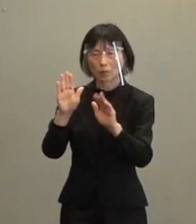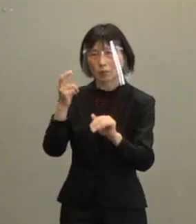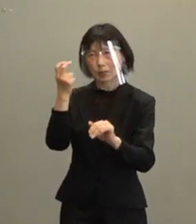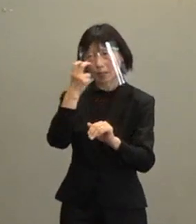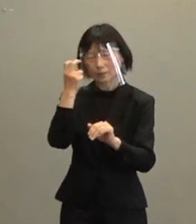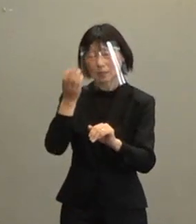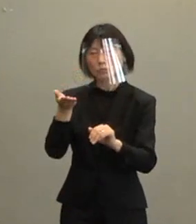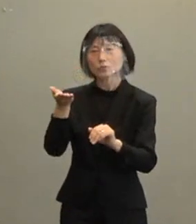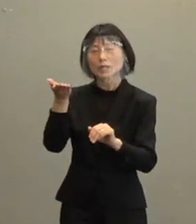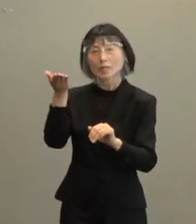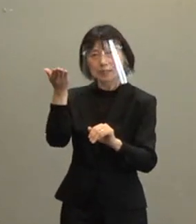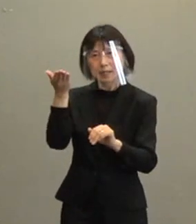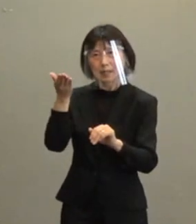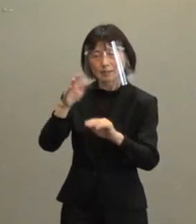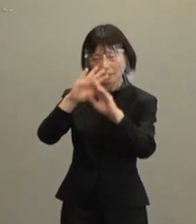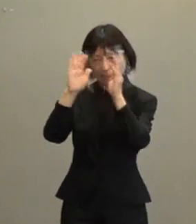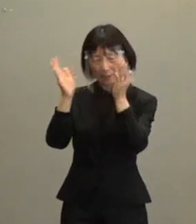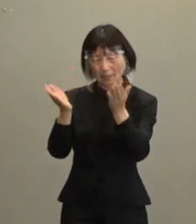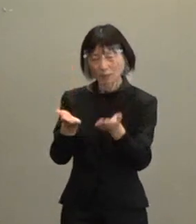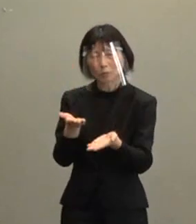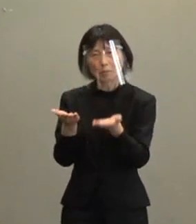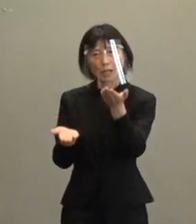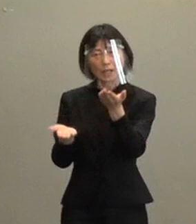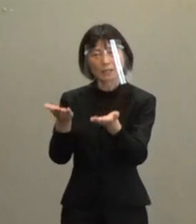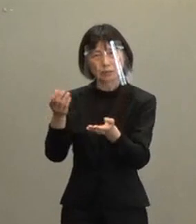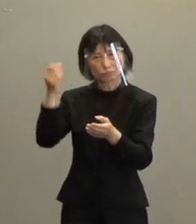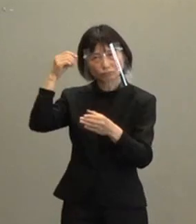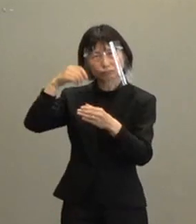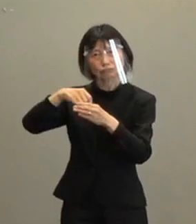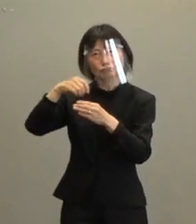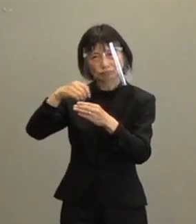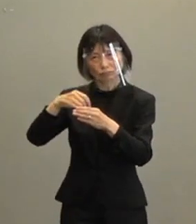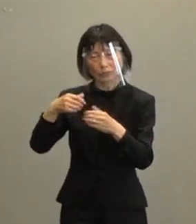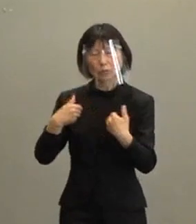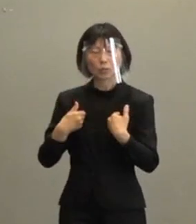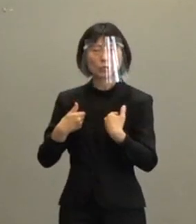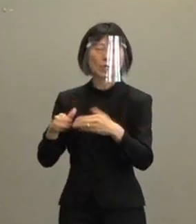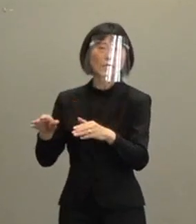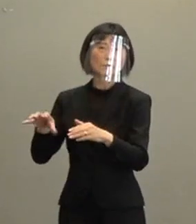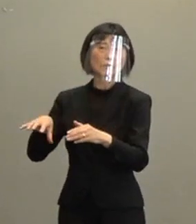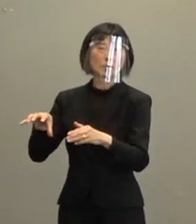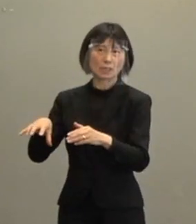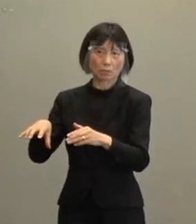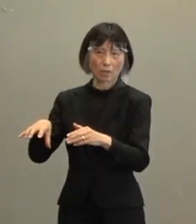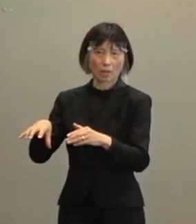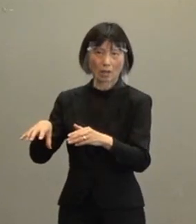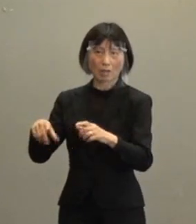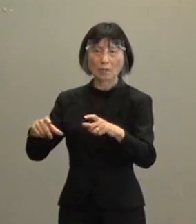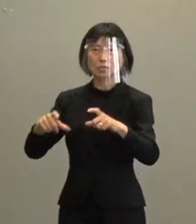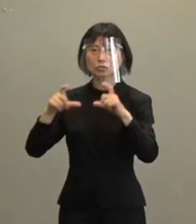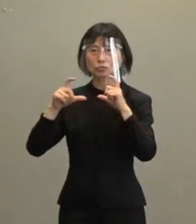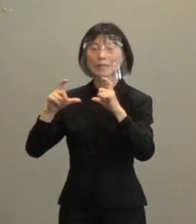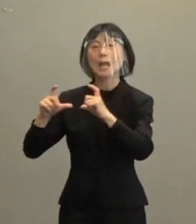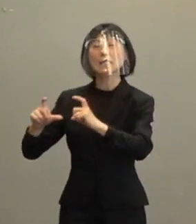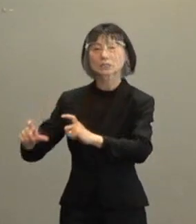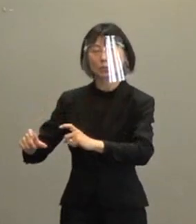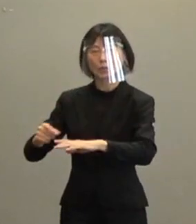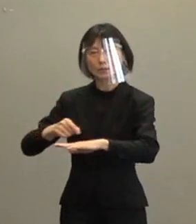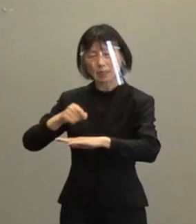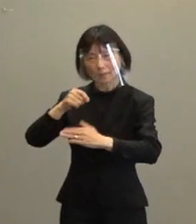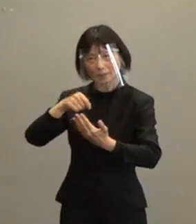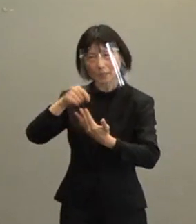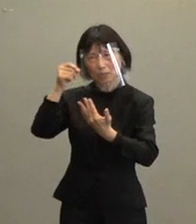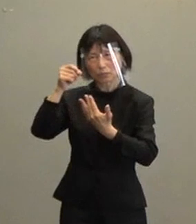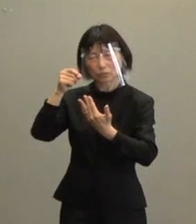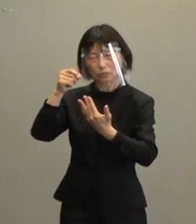上でですね、全体バランスを考慮してより必要のない場面においてマスクなしを選択すること